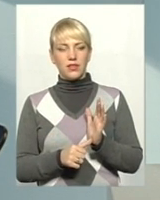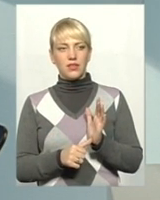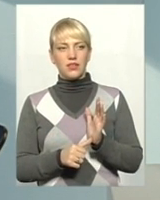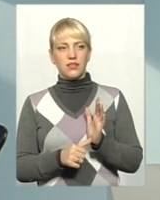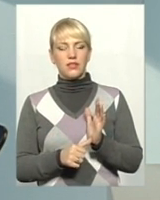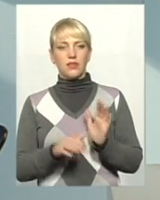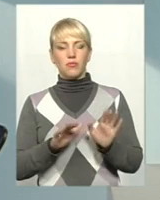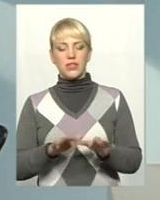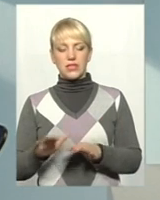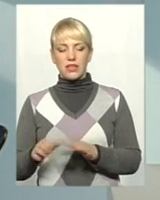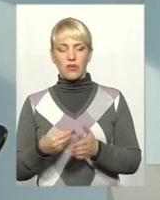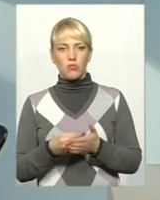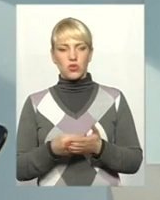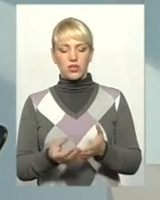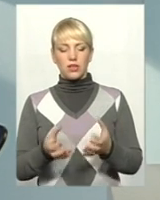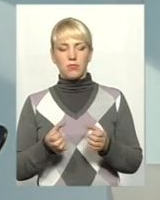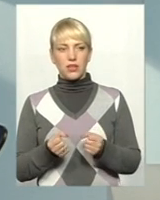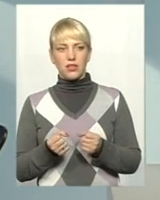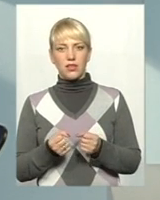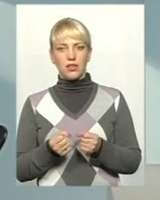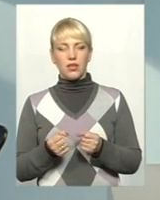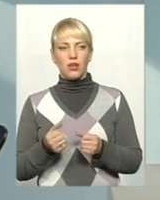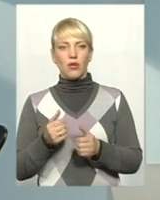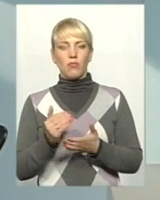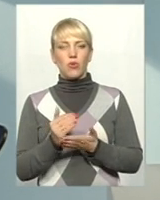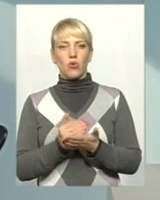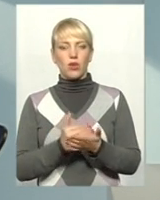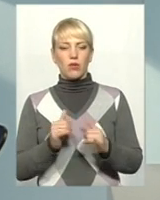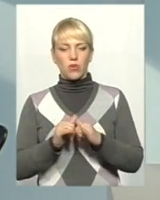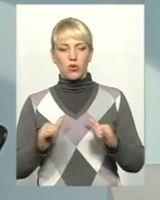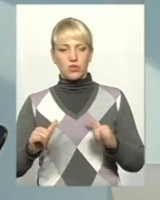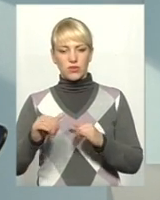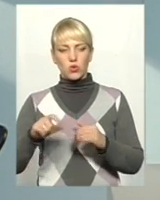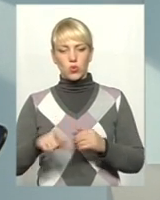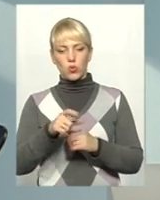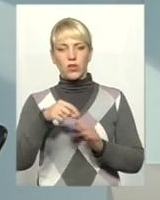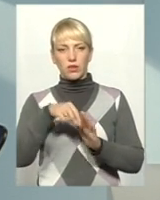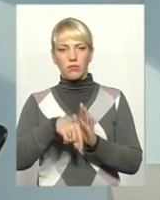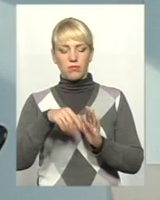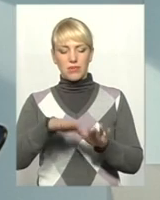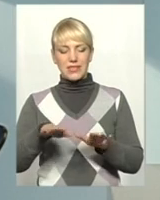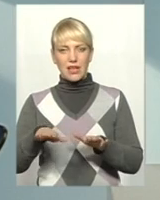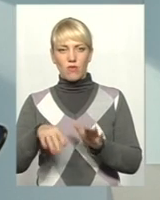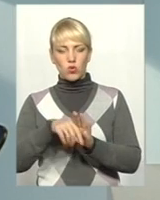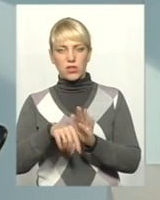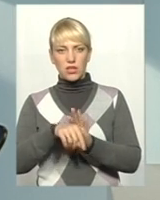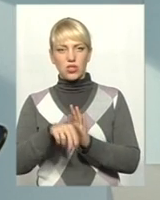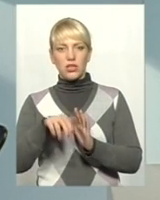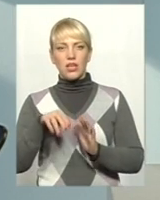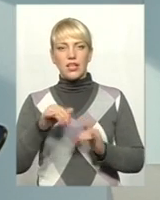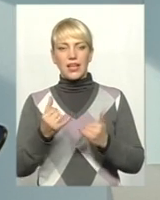16 місцевих бюджетів прийняли програми розвитку доріг місцевого значення, і